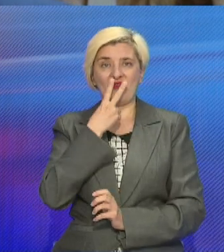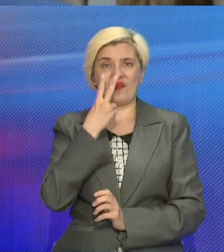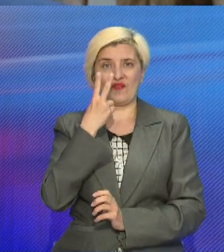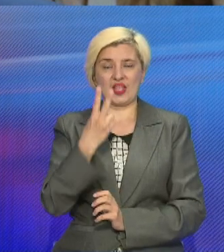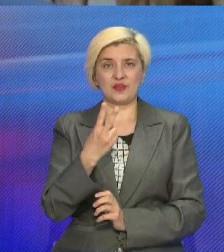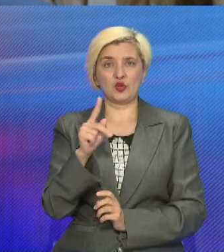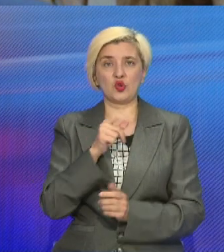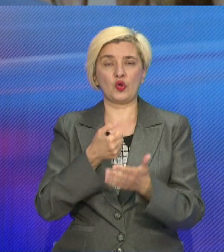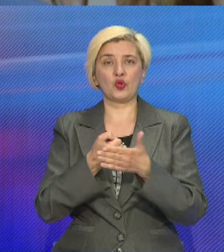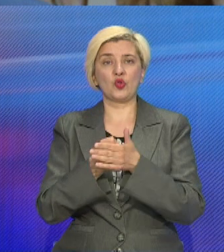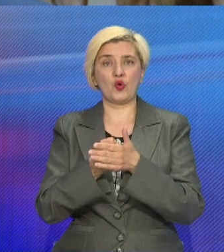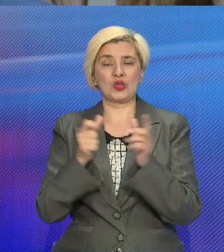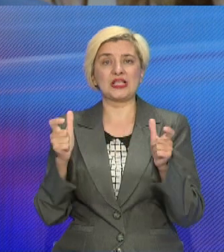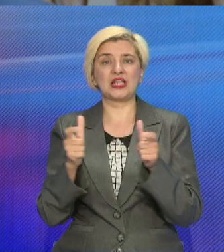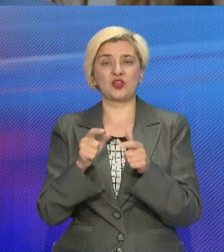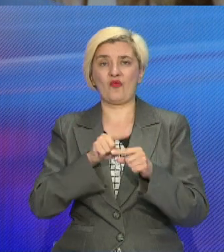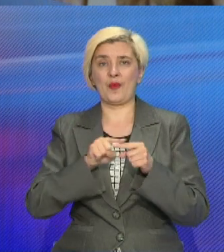Мы видели до санкционного периода